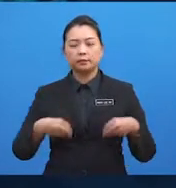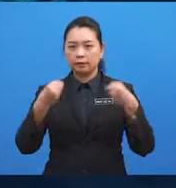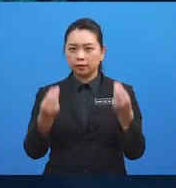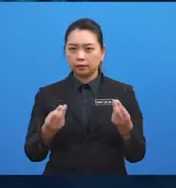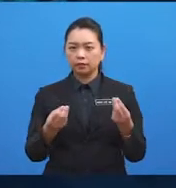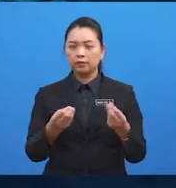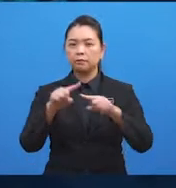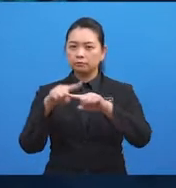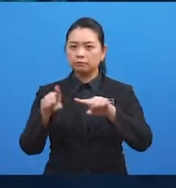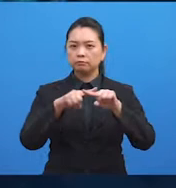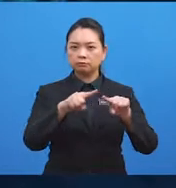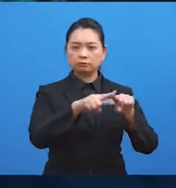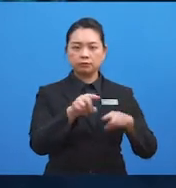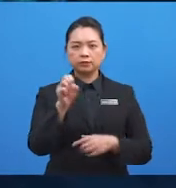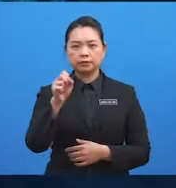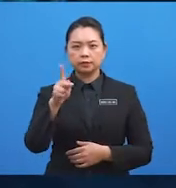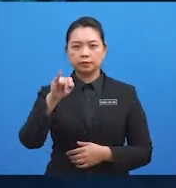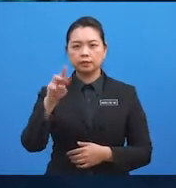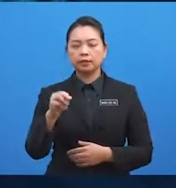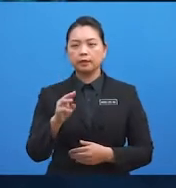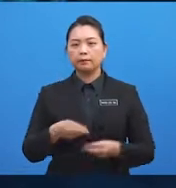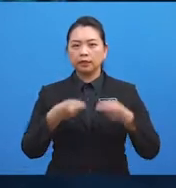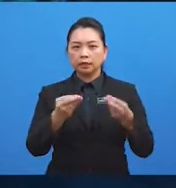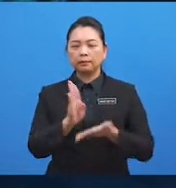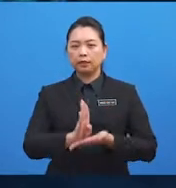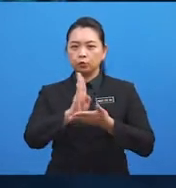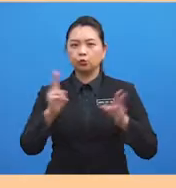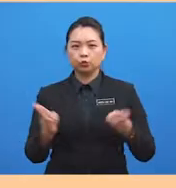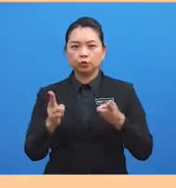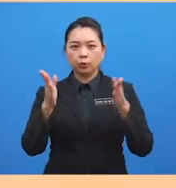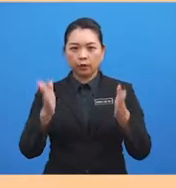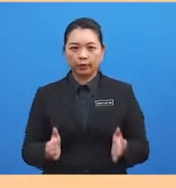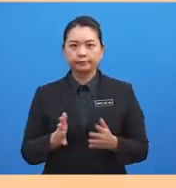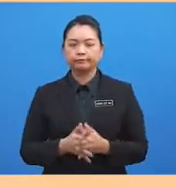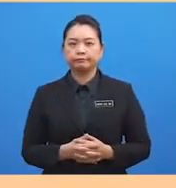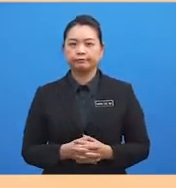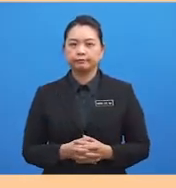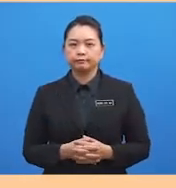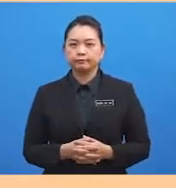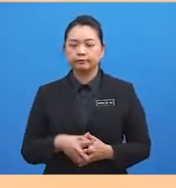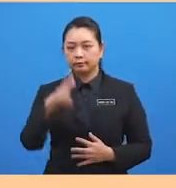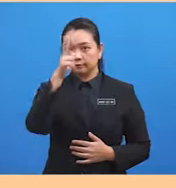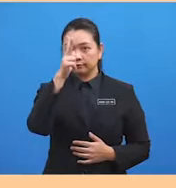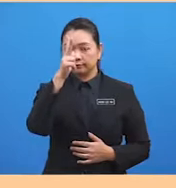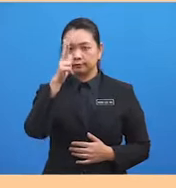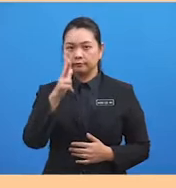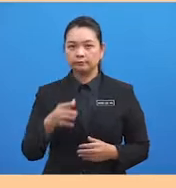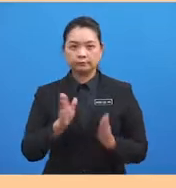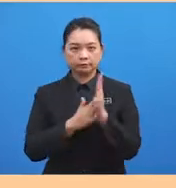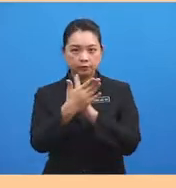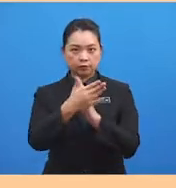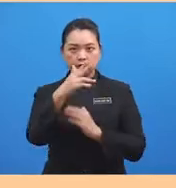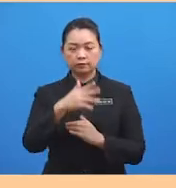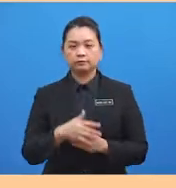skim dan dana keuangan bagi membantu usahawan. Kemudahan keuangan yang disediakan